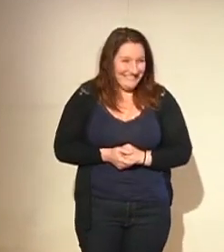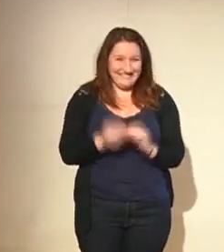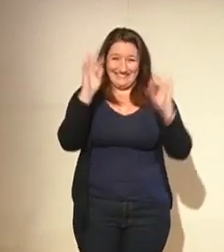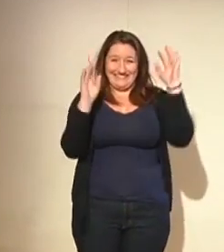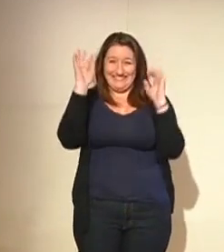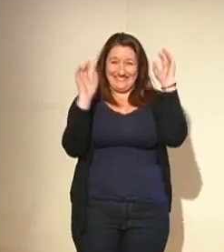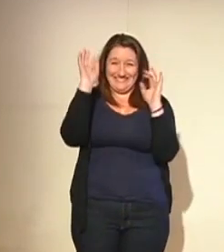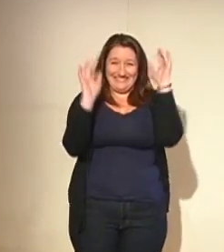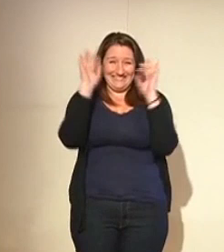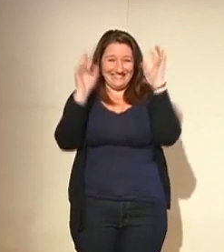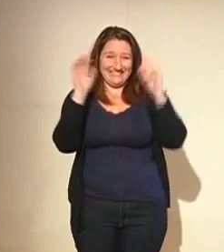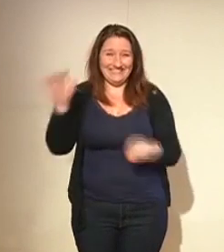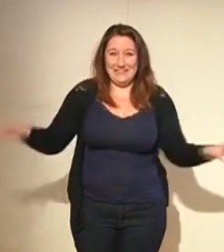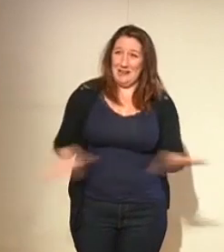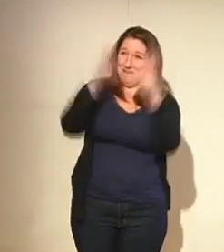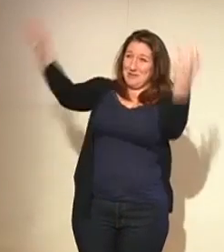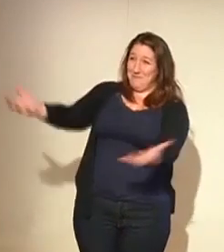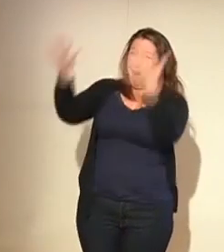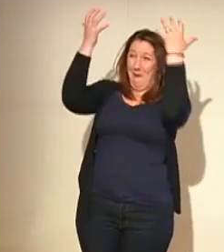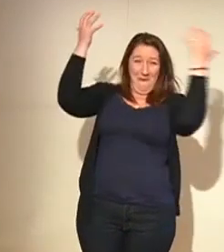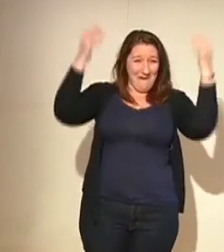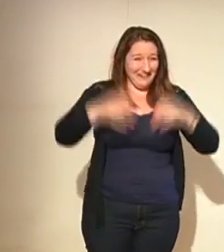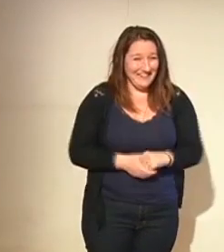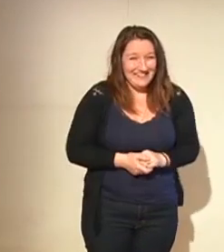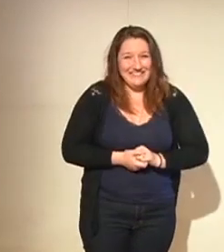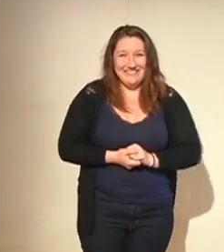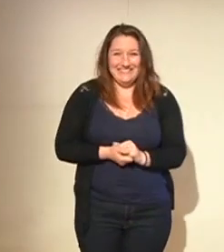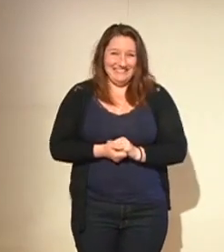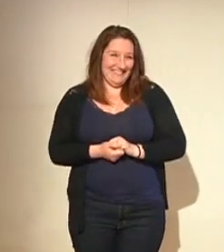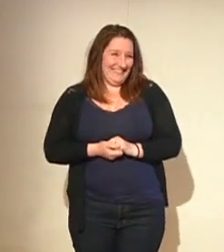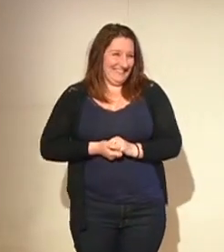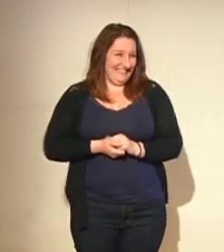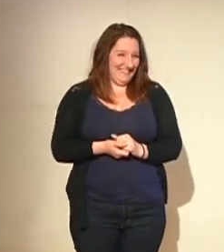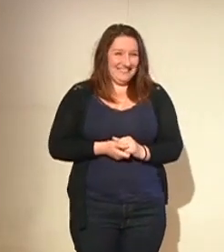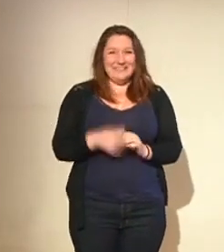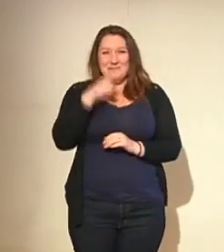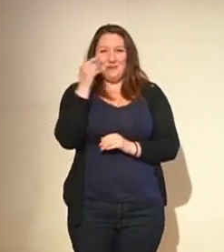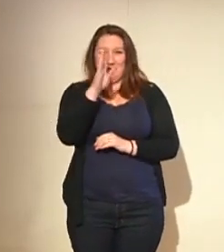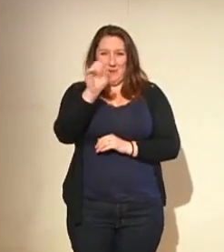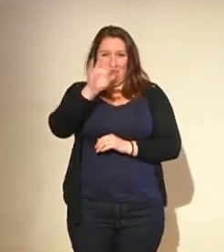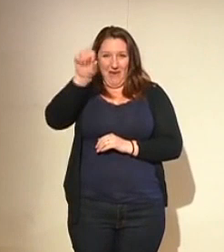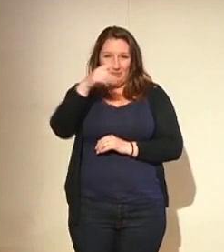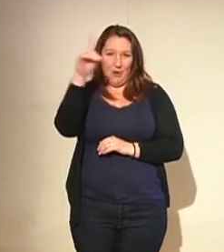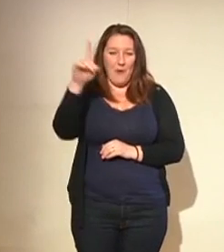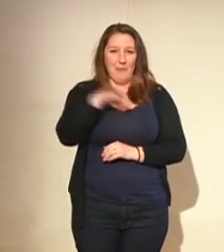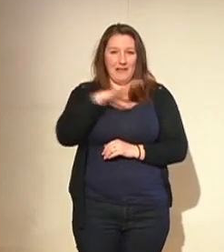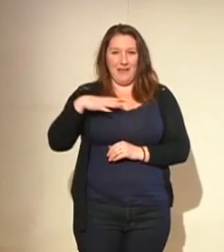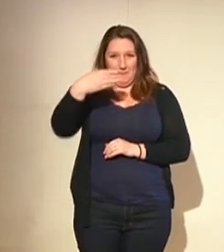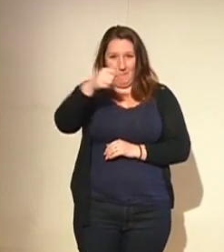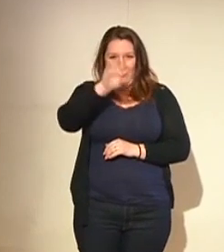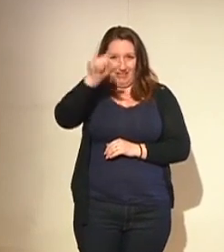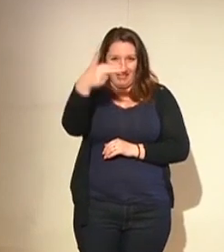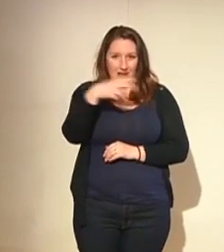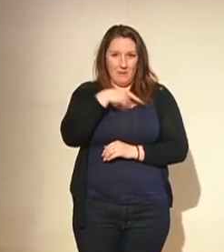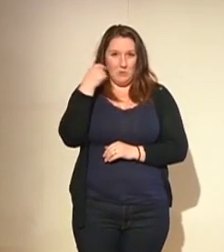vite en image c'est bien ça on voit bien on voit bien donc Monsieur Bertrand madame Martin